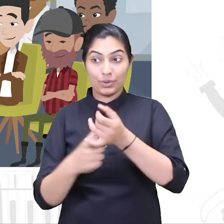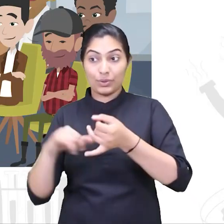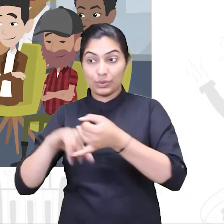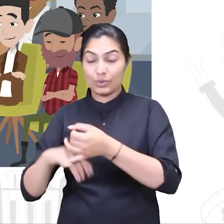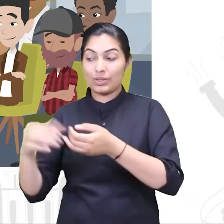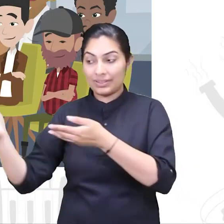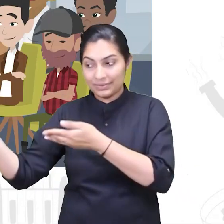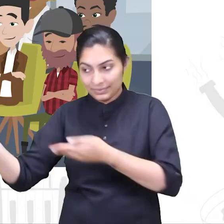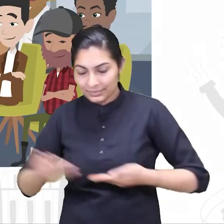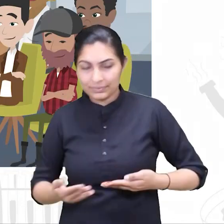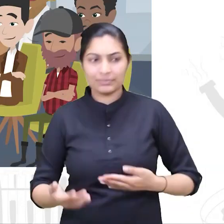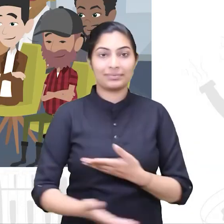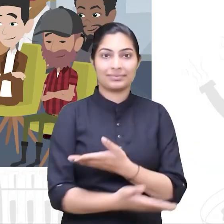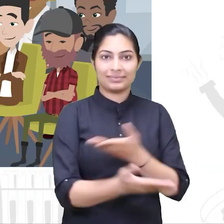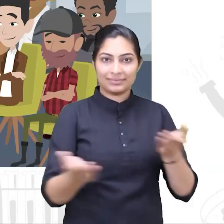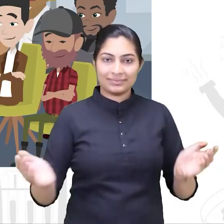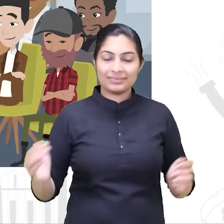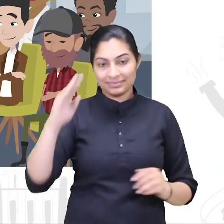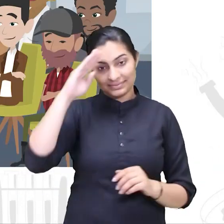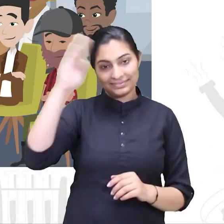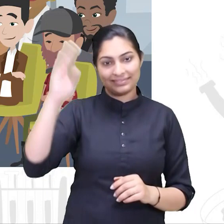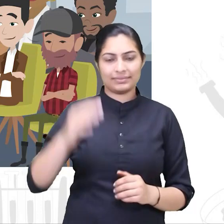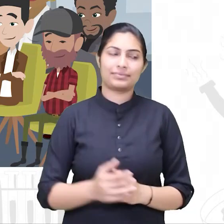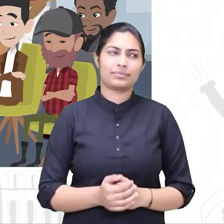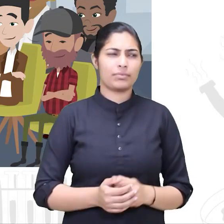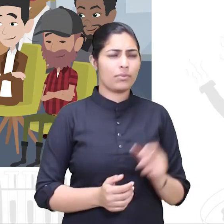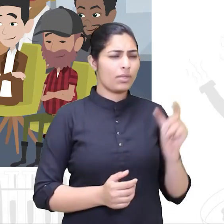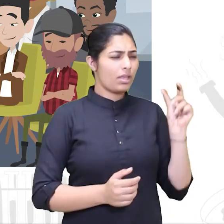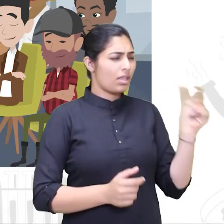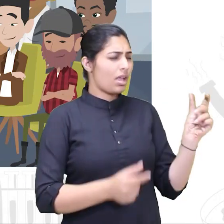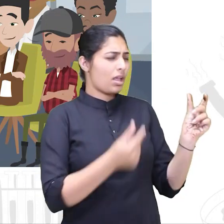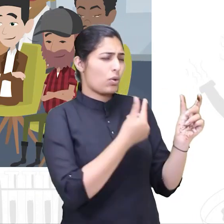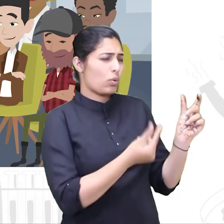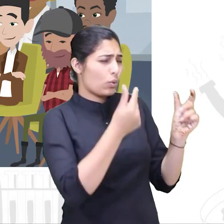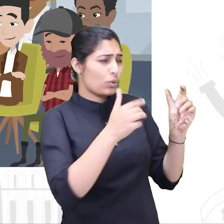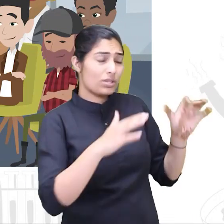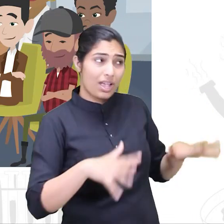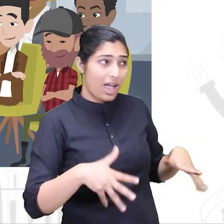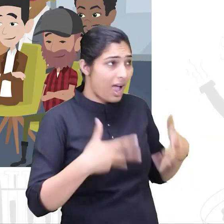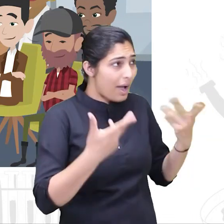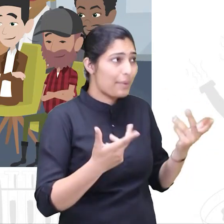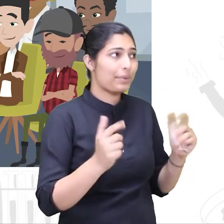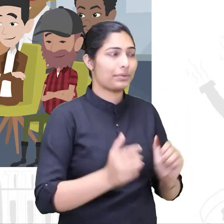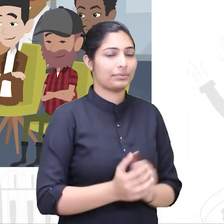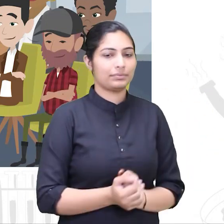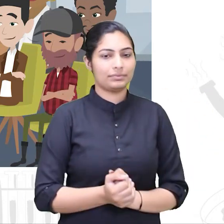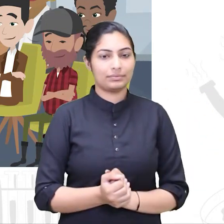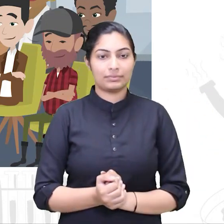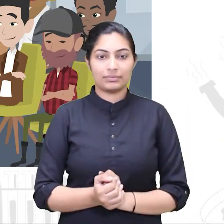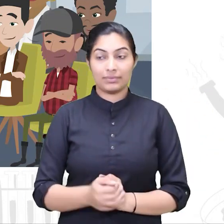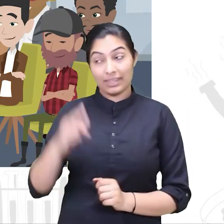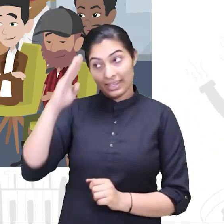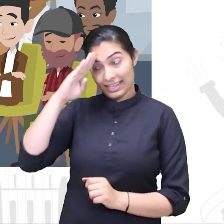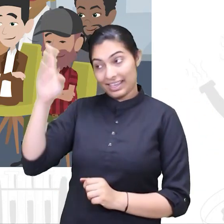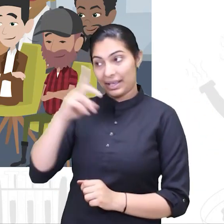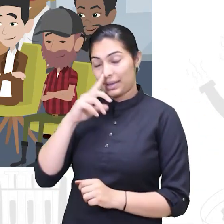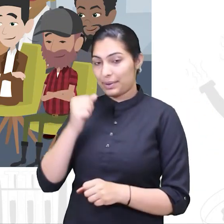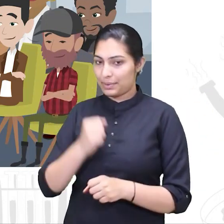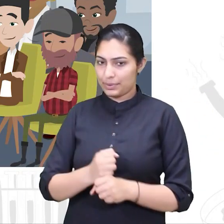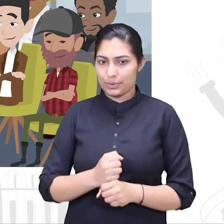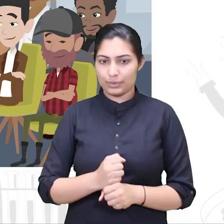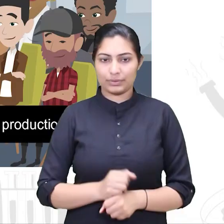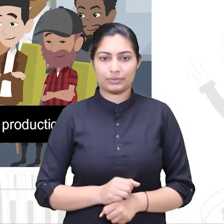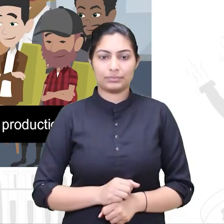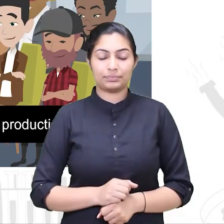सोनिया। सभी को नमस्कार। मैडम, इस कार्ड का इस्तेमाल कैसे करें? नमस्कार